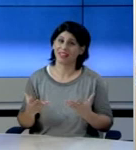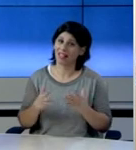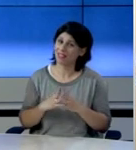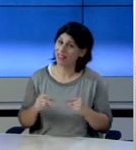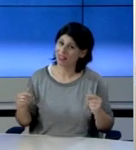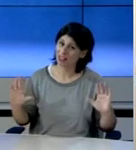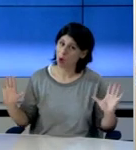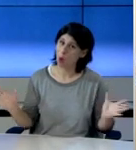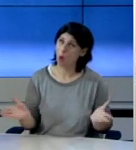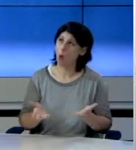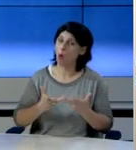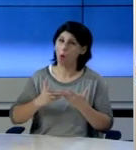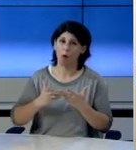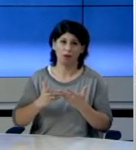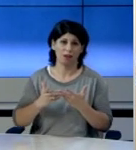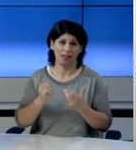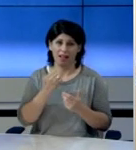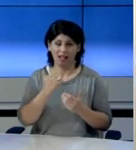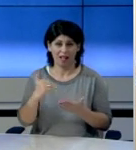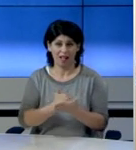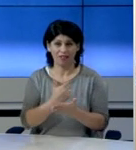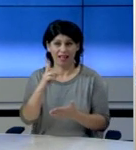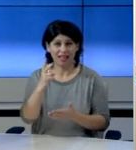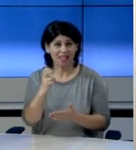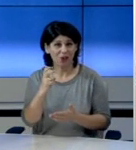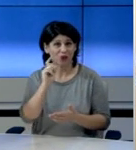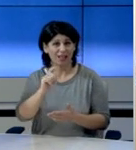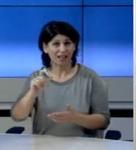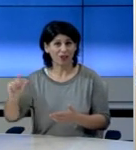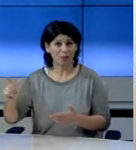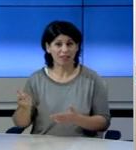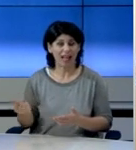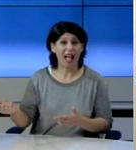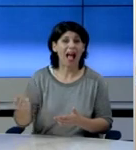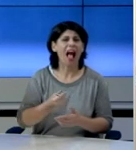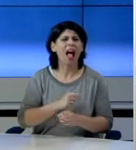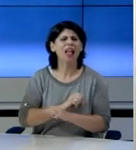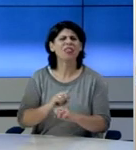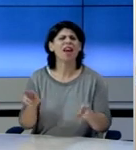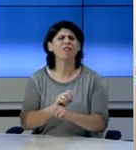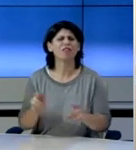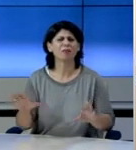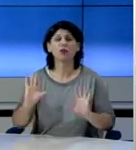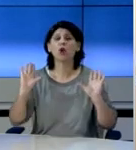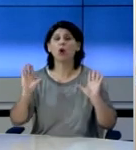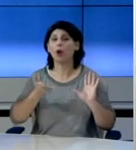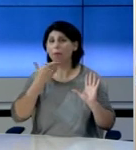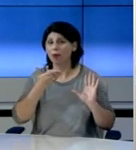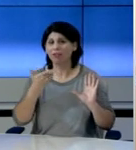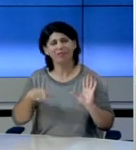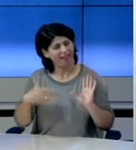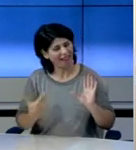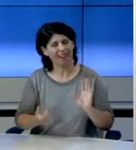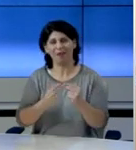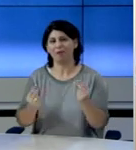δεν πήγανε τζάμπα. 20 εκατομμύρια για διαφημιστική προβολή, δεξιά και αριστερά, χωρίς λογοδοσία σε μέσα ενημέρωση, πιάσανε